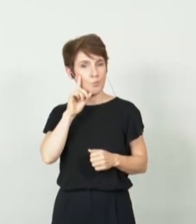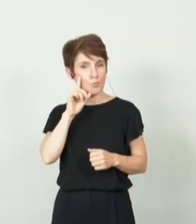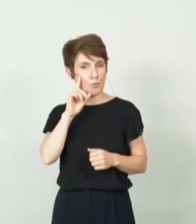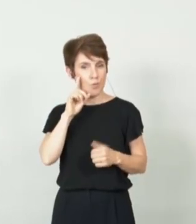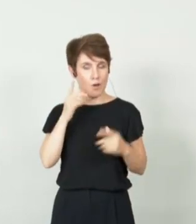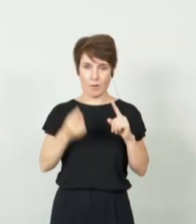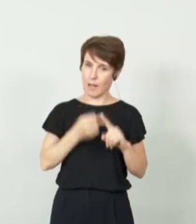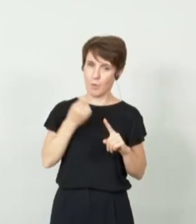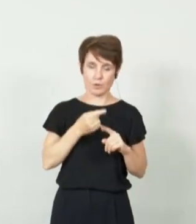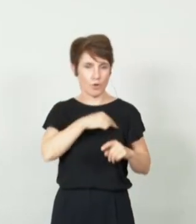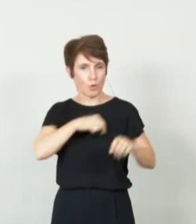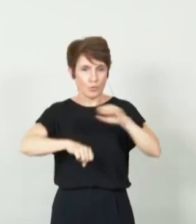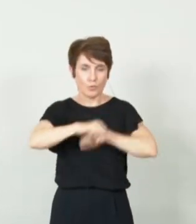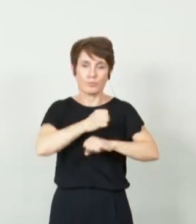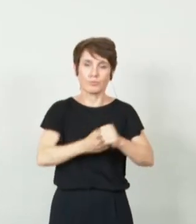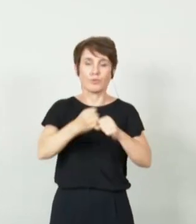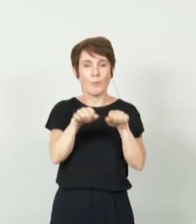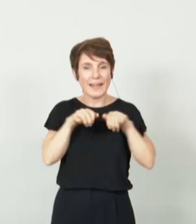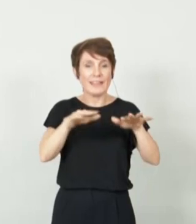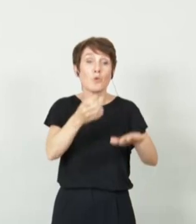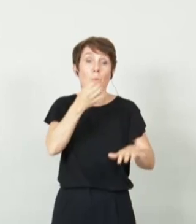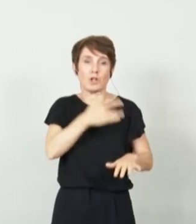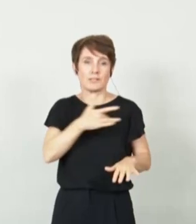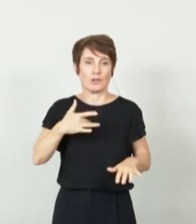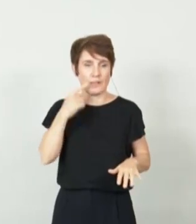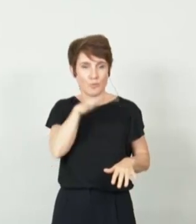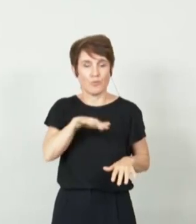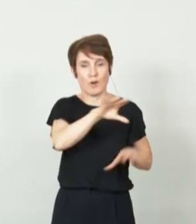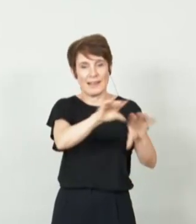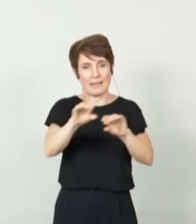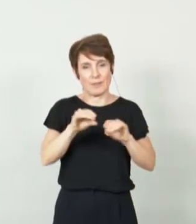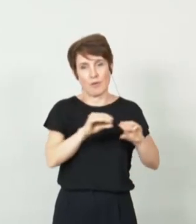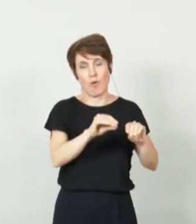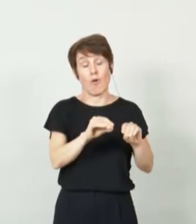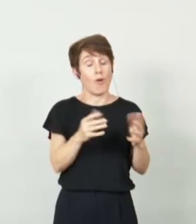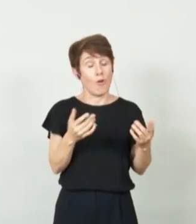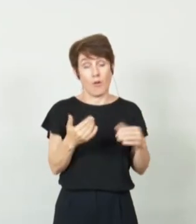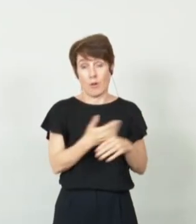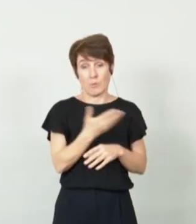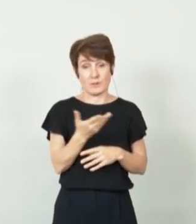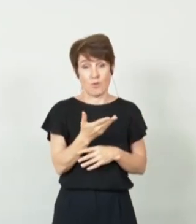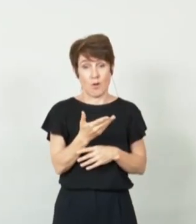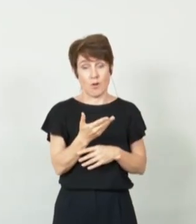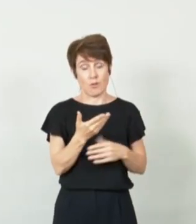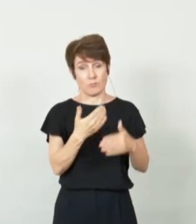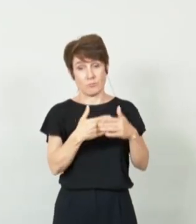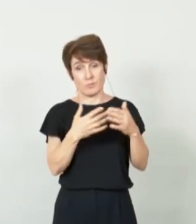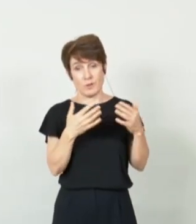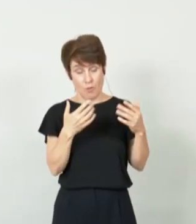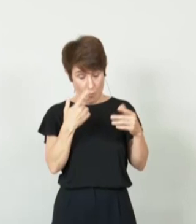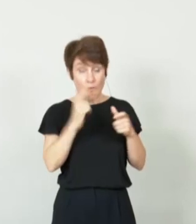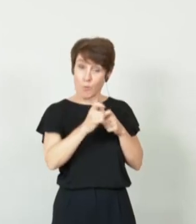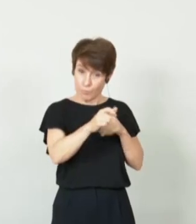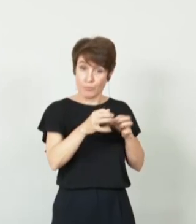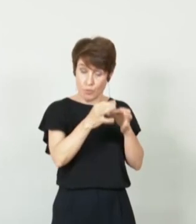santé pour les habitants et les habitants et urbanisme et qui se traduit de façon très concrète dans les projets mais